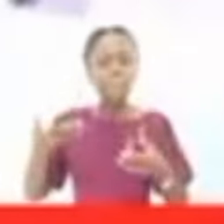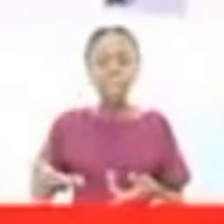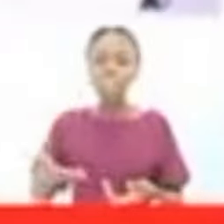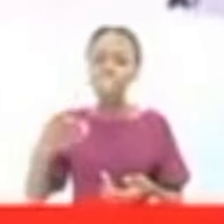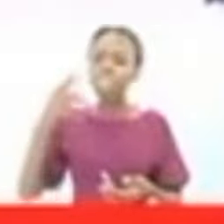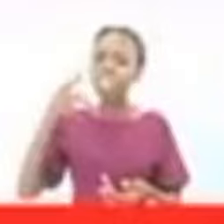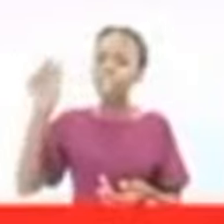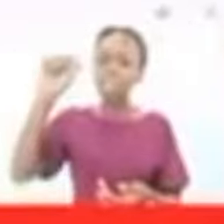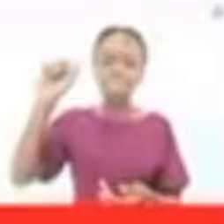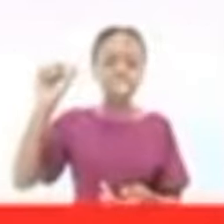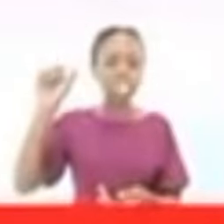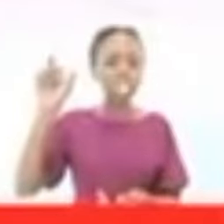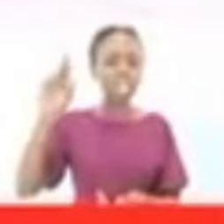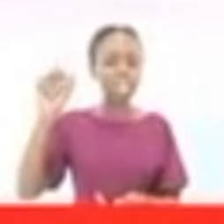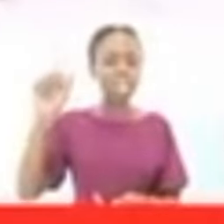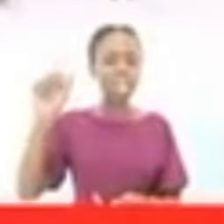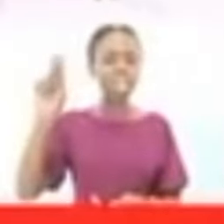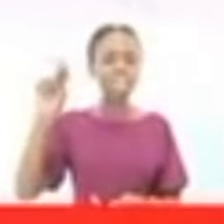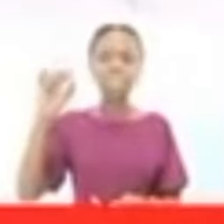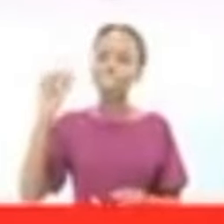nyinyi?